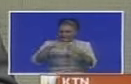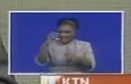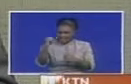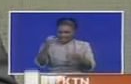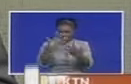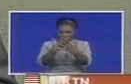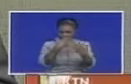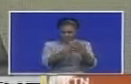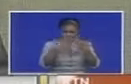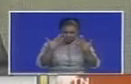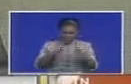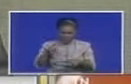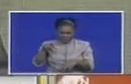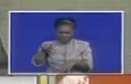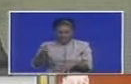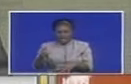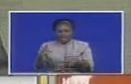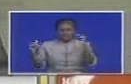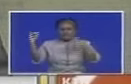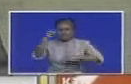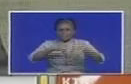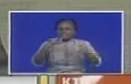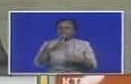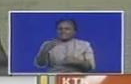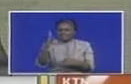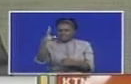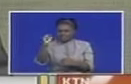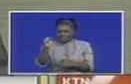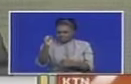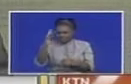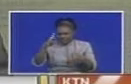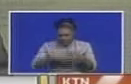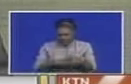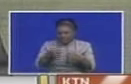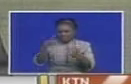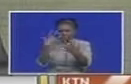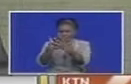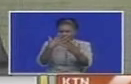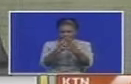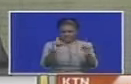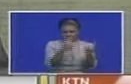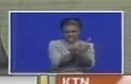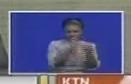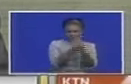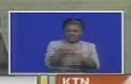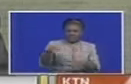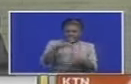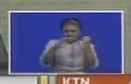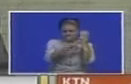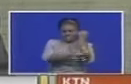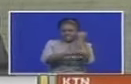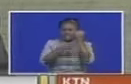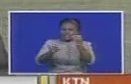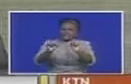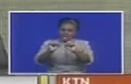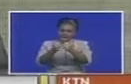na kufikishwa mahakamani, huku raia wa kigeni 356 wakishikwa katika maeneo tofauti ya humu nchini. Haya